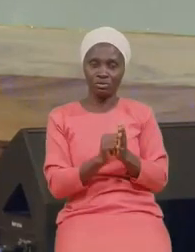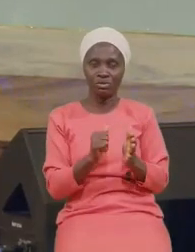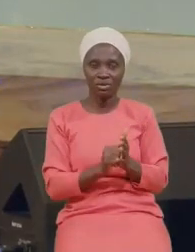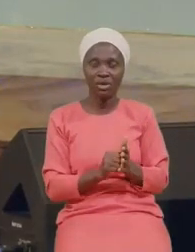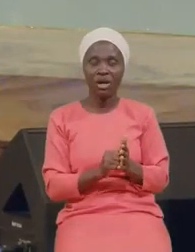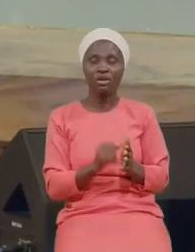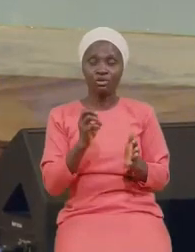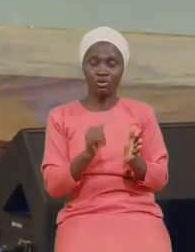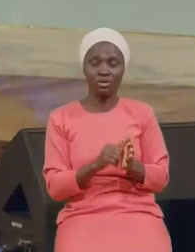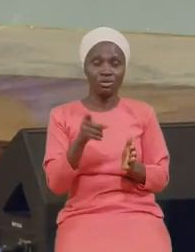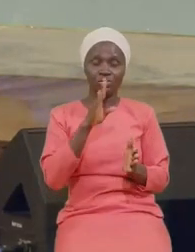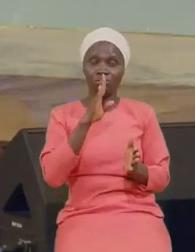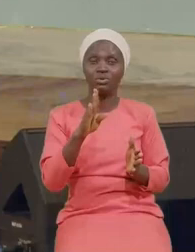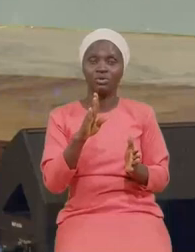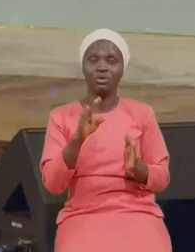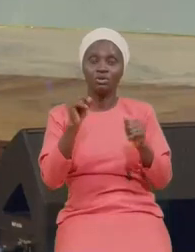selon